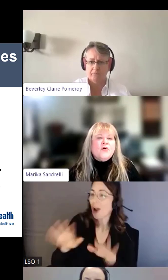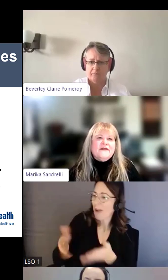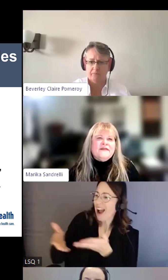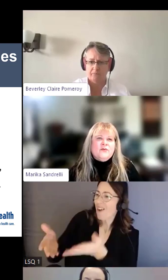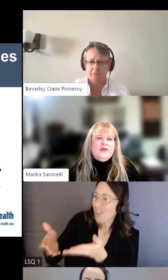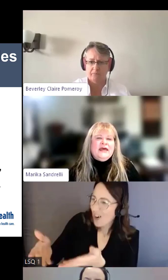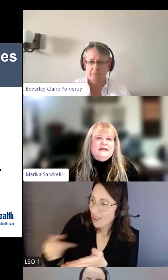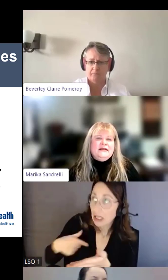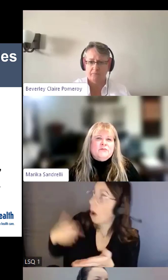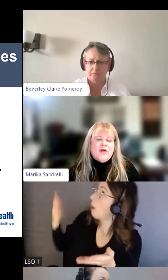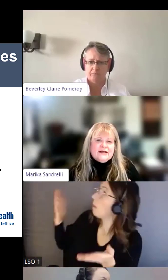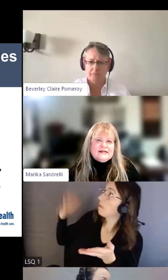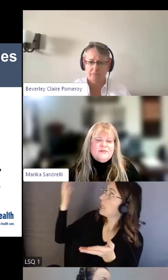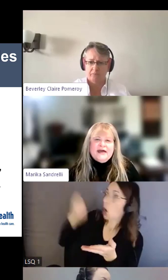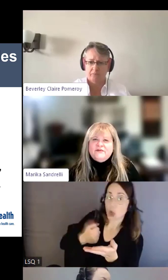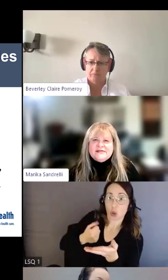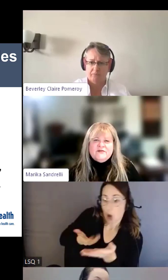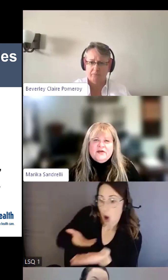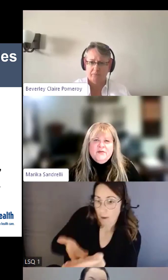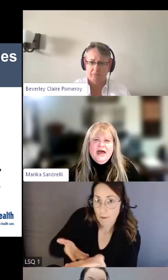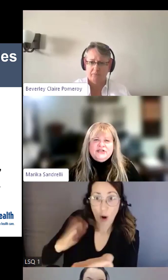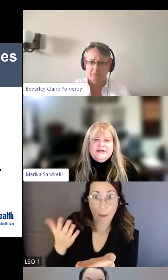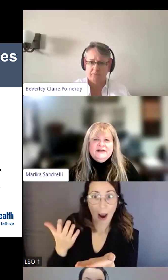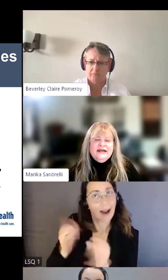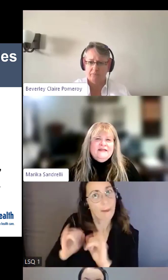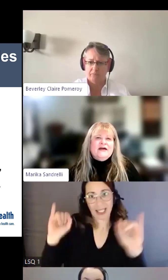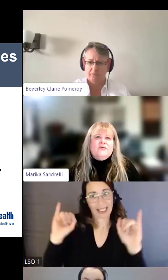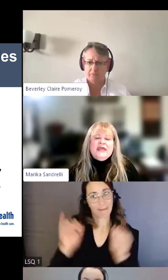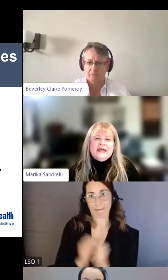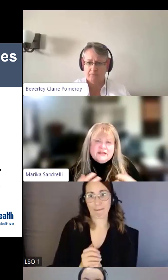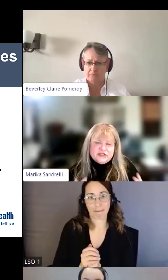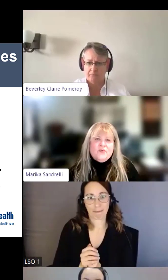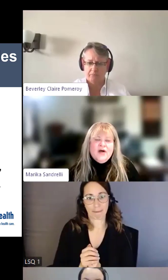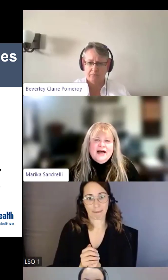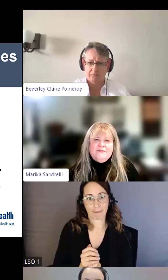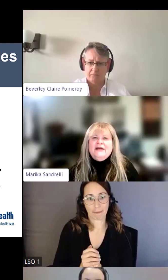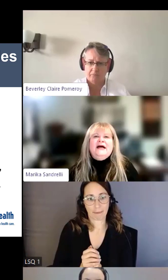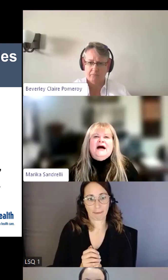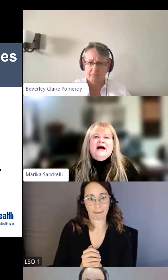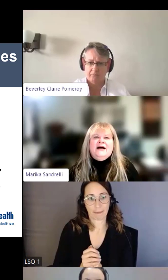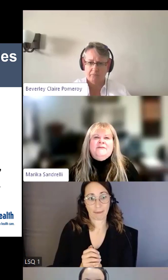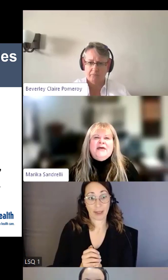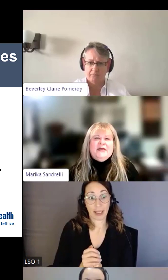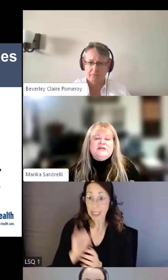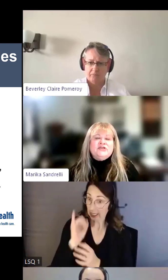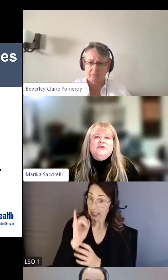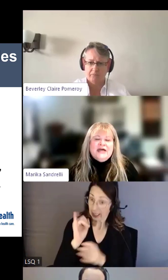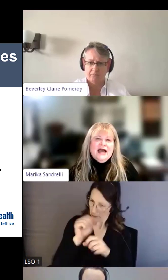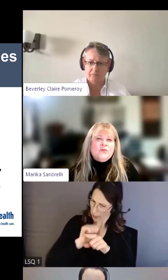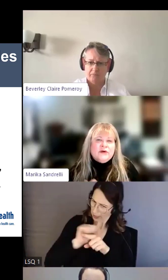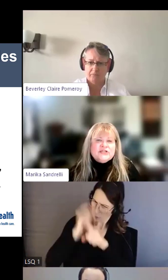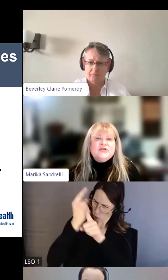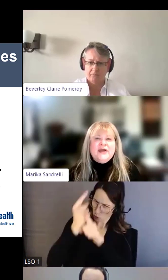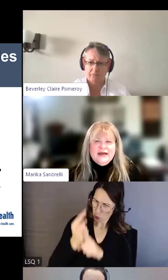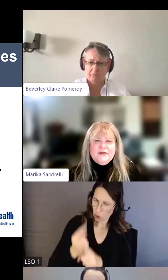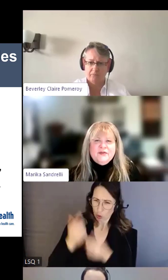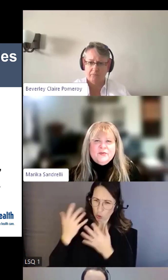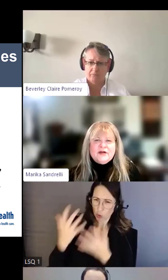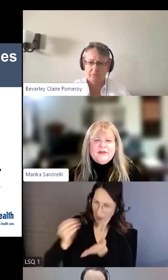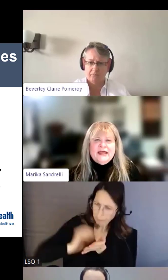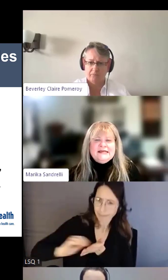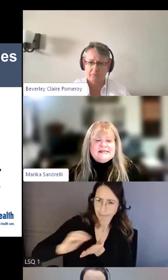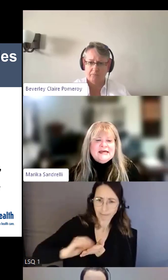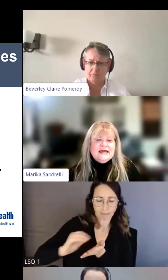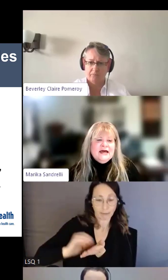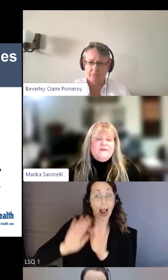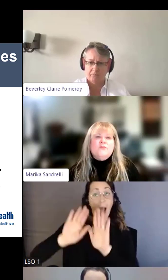vous pouvez pratiquer cela, plus vous allez montrer cela, plus